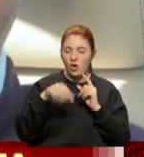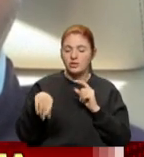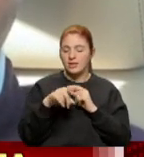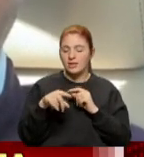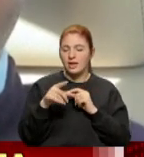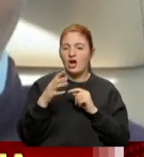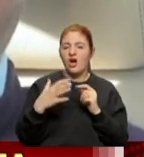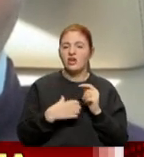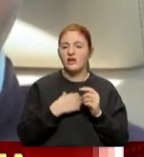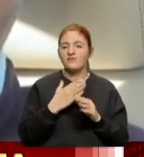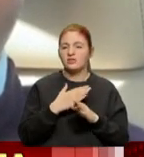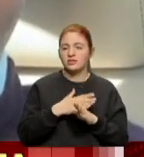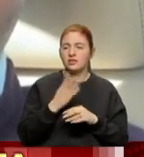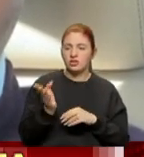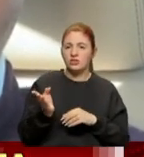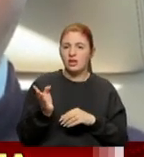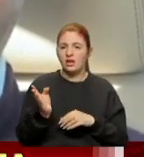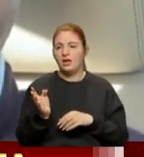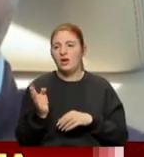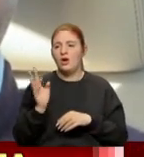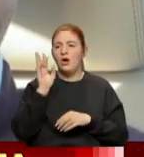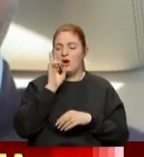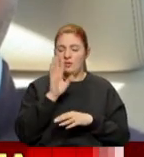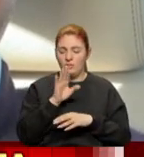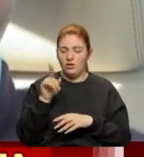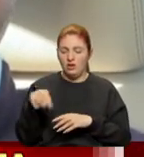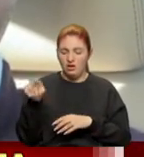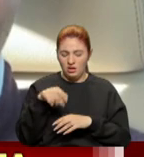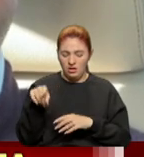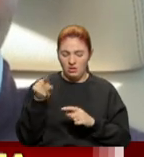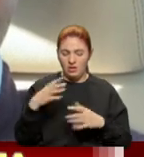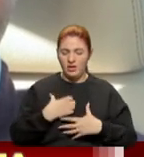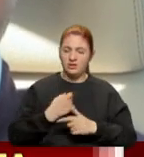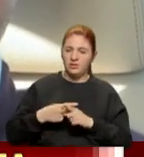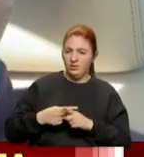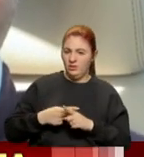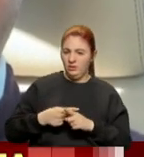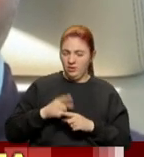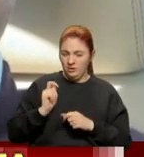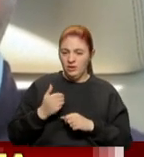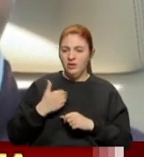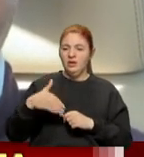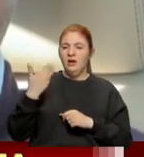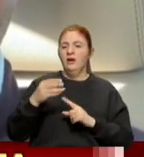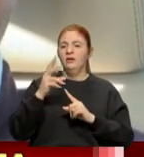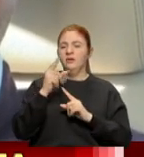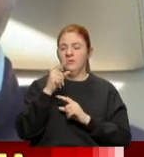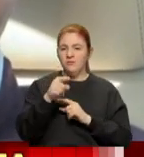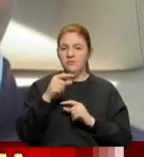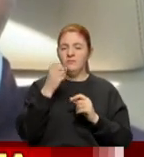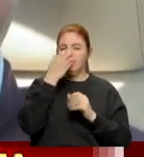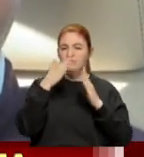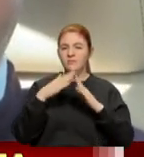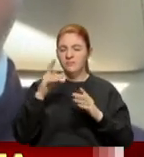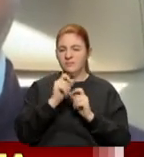oradaki acılı vatandaşlarımızı gördüm. Onlarla bu acıyı paylaştım. Daha sonra Islahiye ve